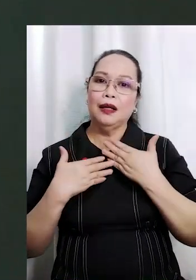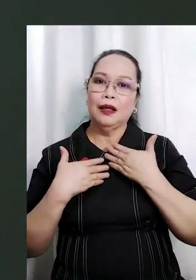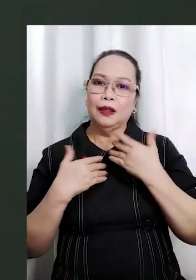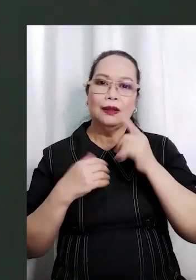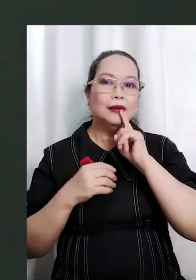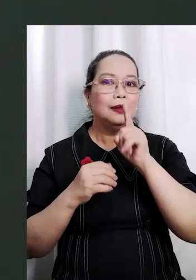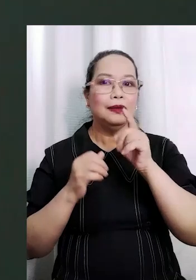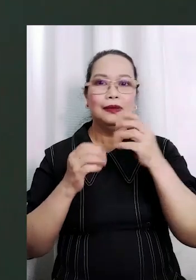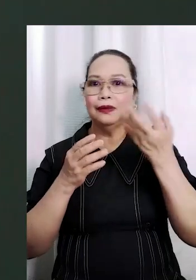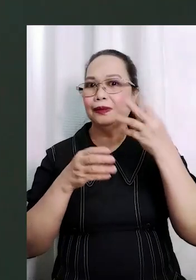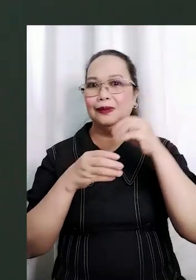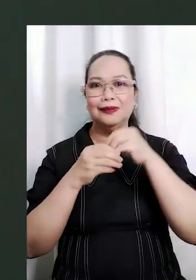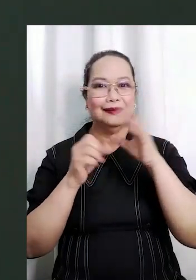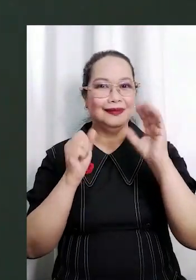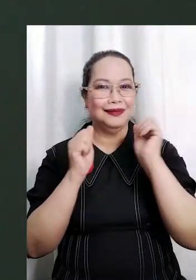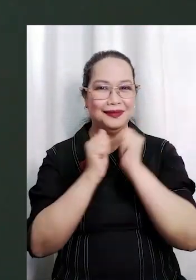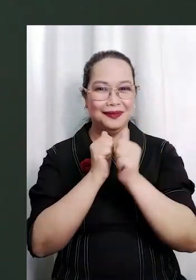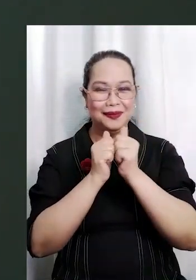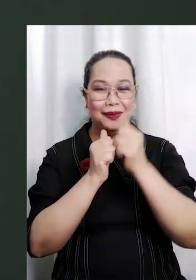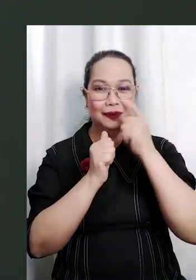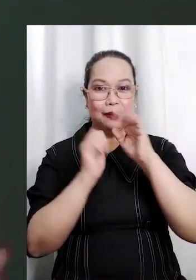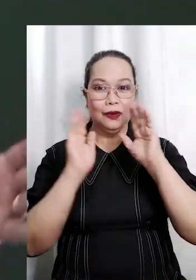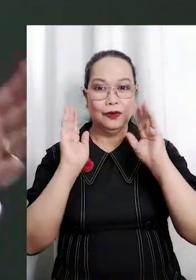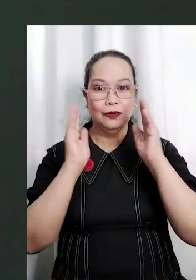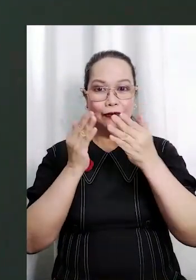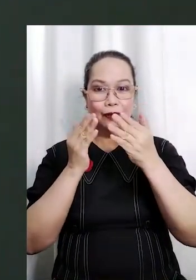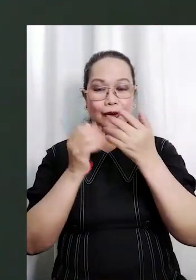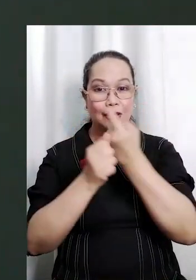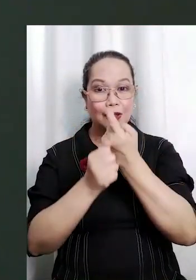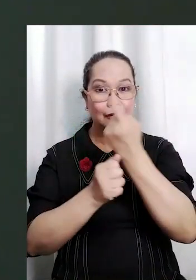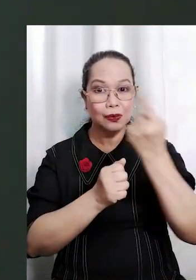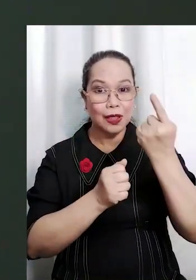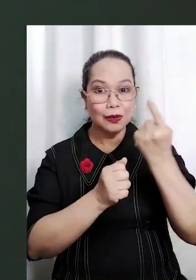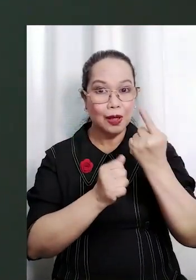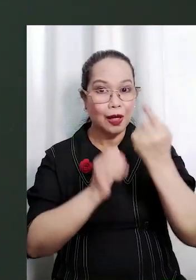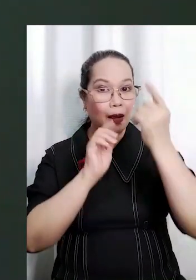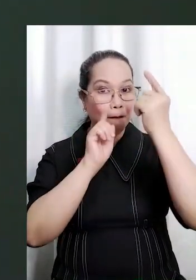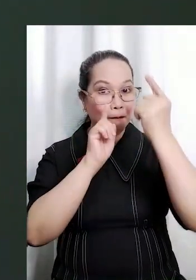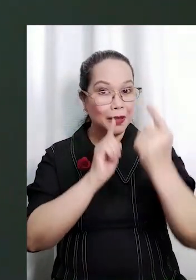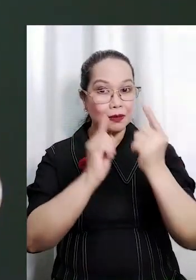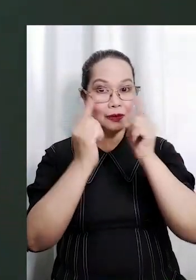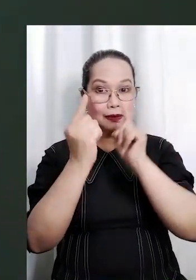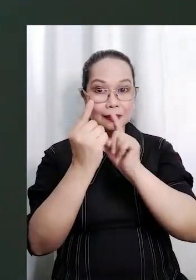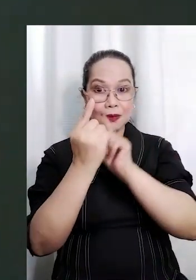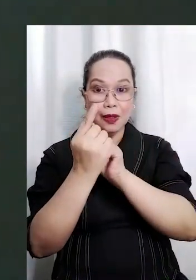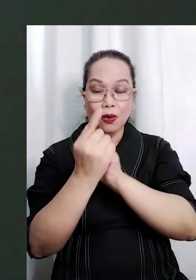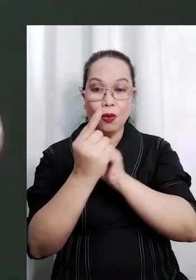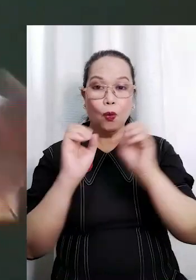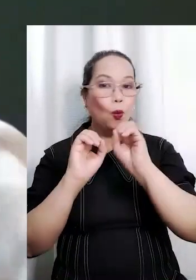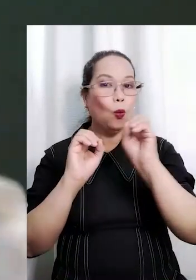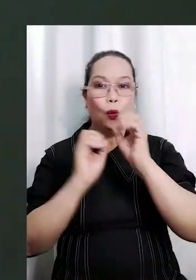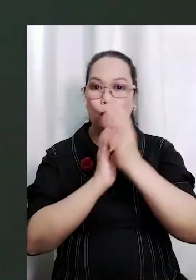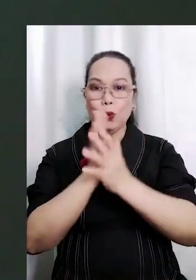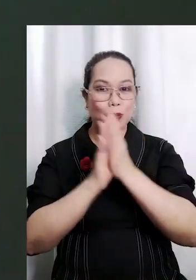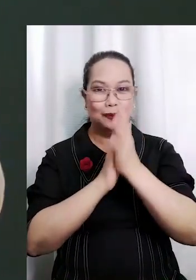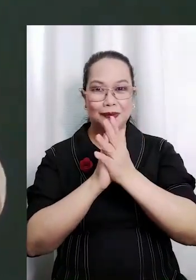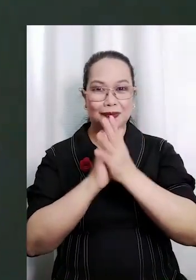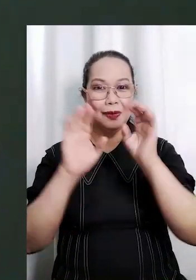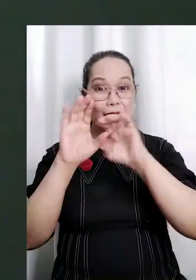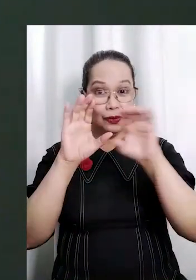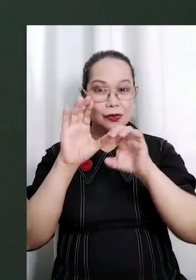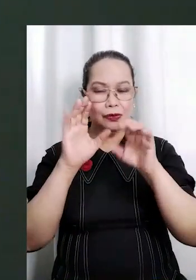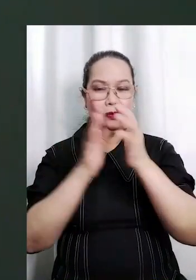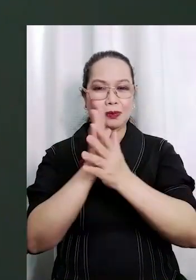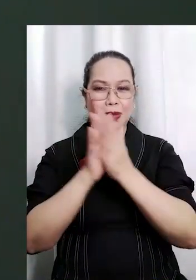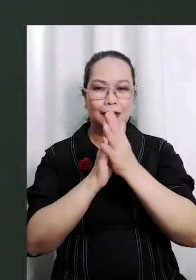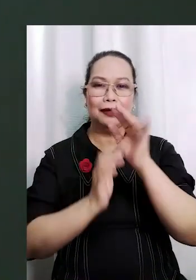naging meaningful ito dahil nakafocus kami sa isa't isa. Wala na masyadong party yung pinuntahan. Zoom party